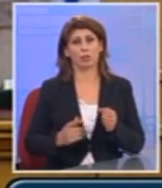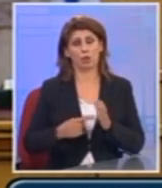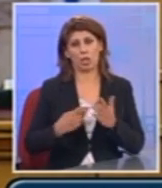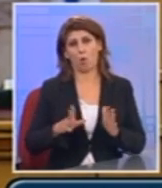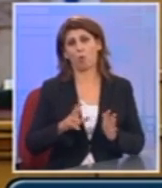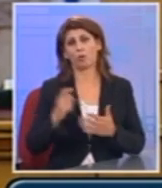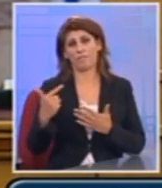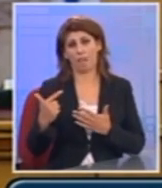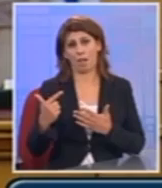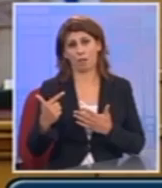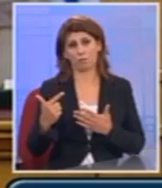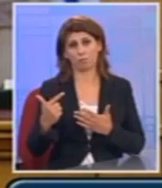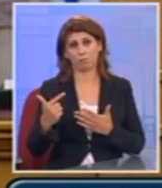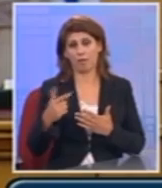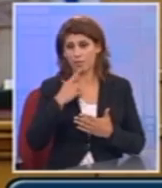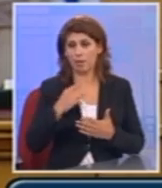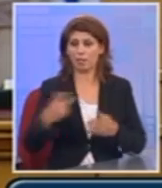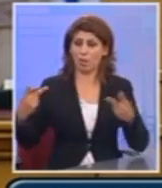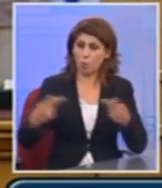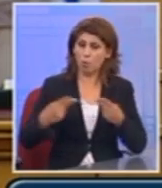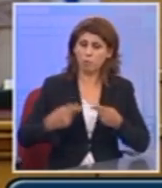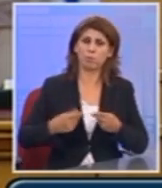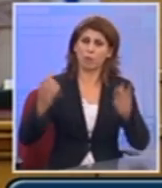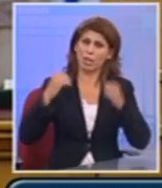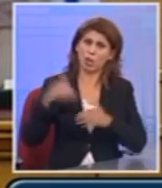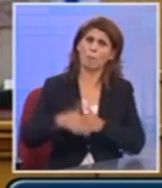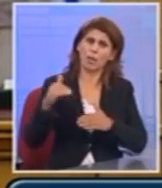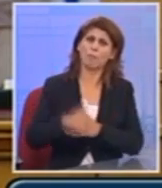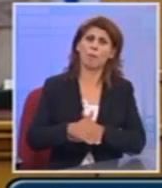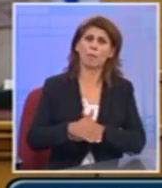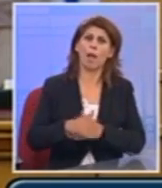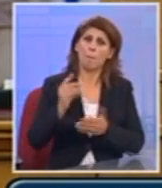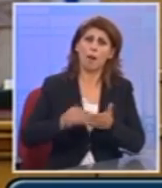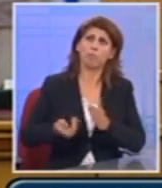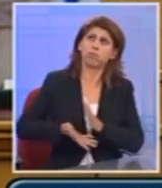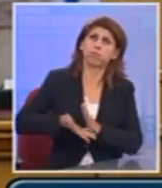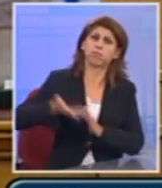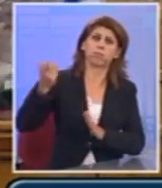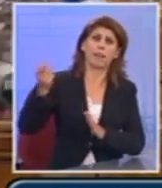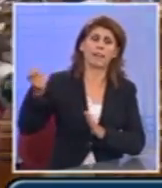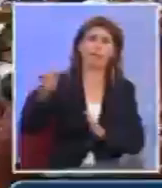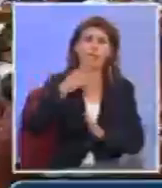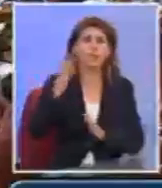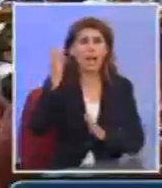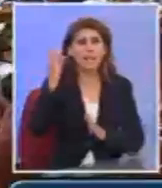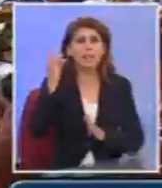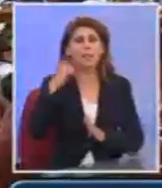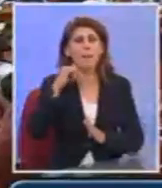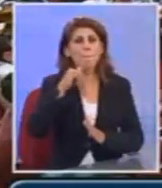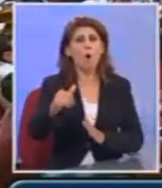πρώτη έτσι λοιπόν η αργεντινή χρεώνεται όλο